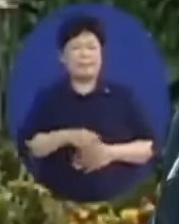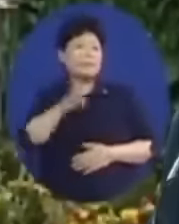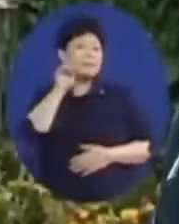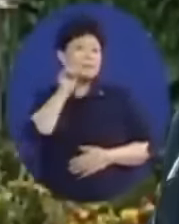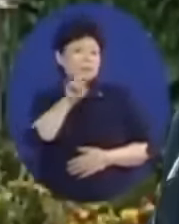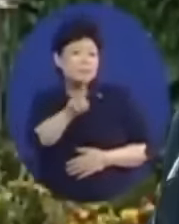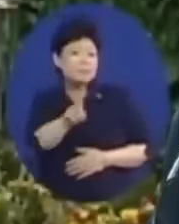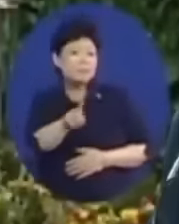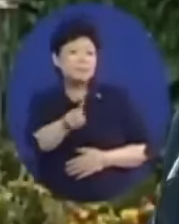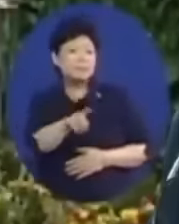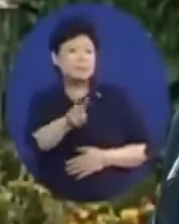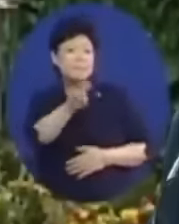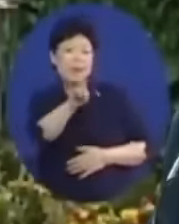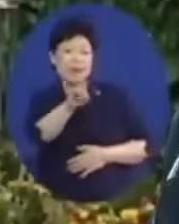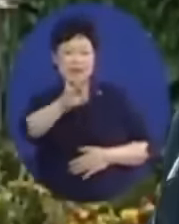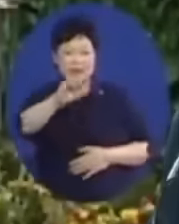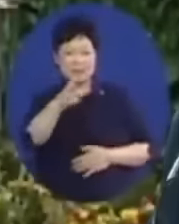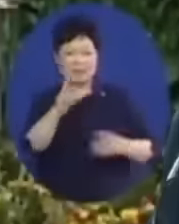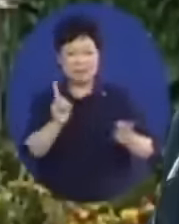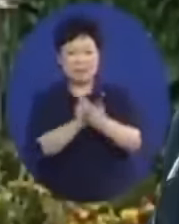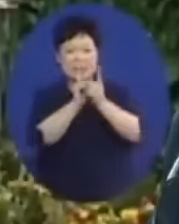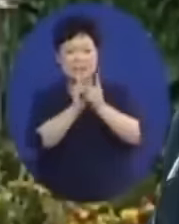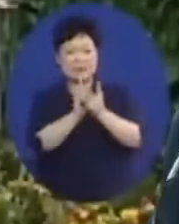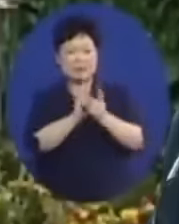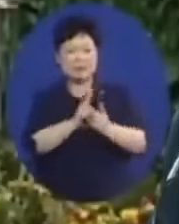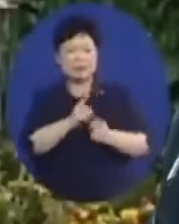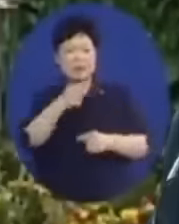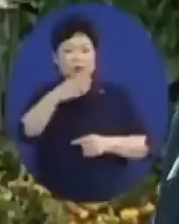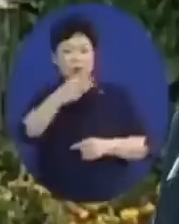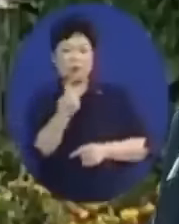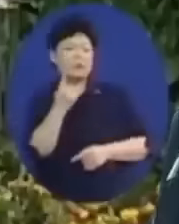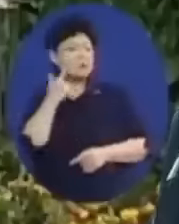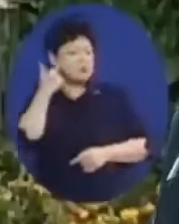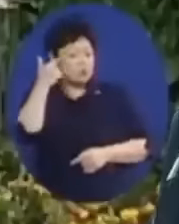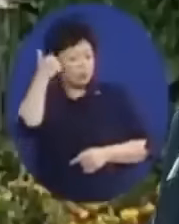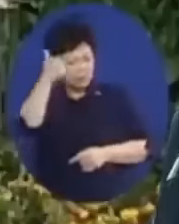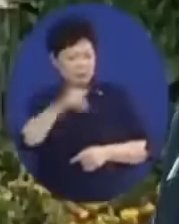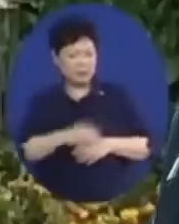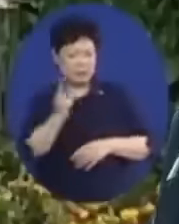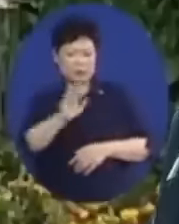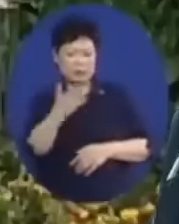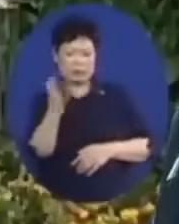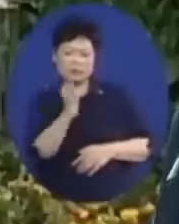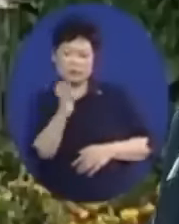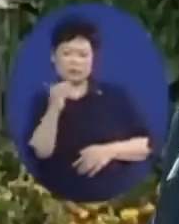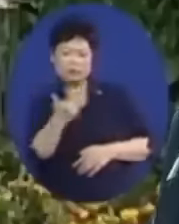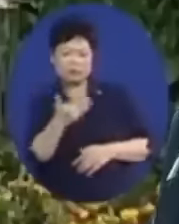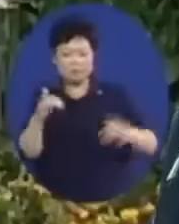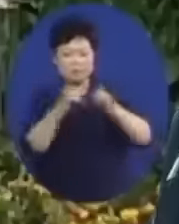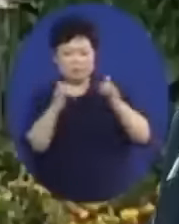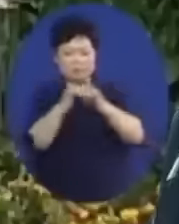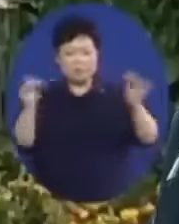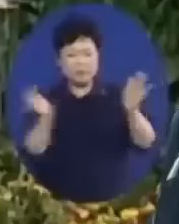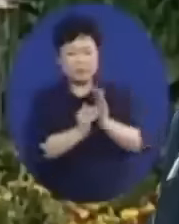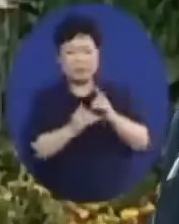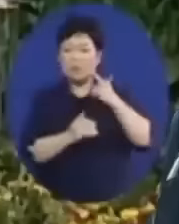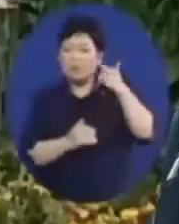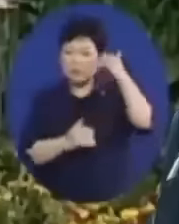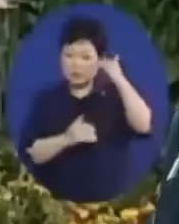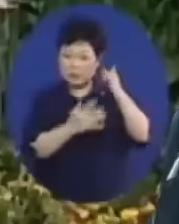매일의 만남이란 책에 실린 로빈슨 목사님의 간증입니다. 1949년에 전쟁이 끝나고 목사님